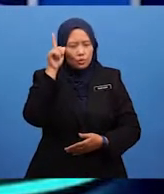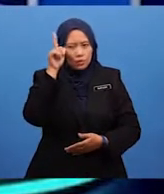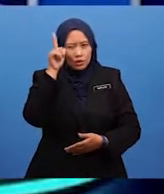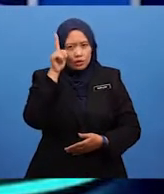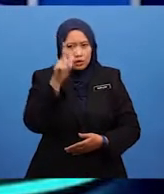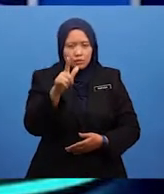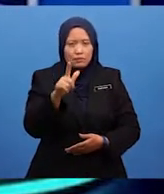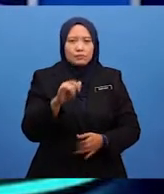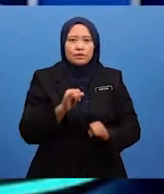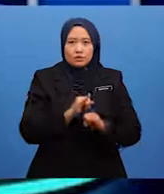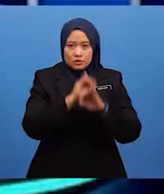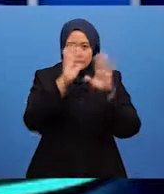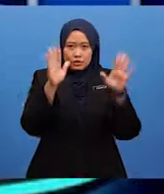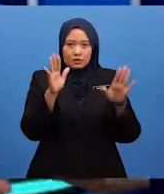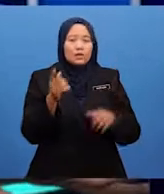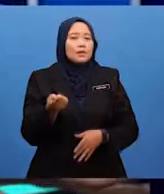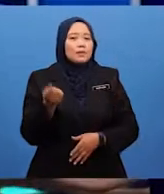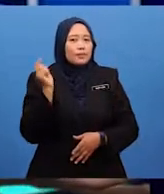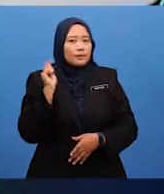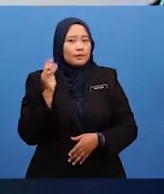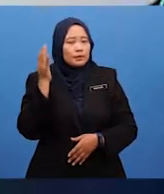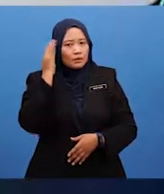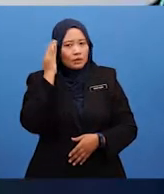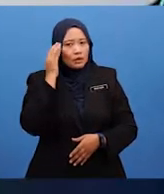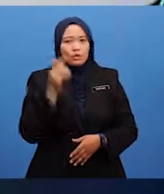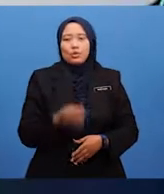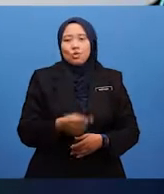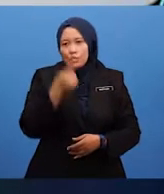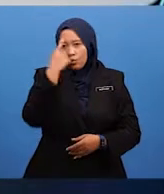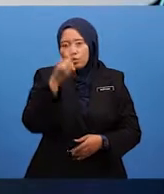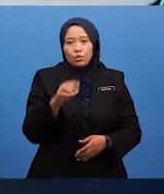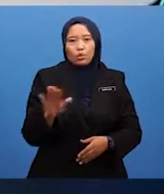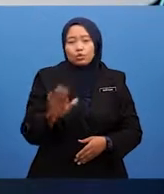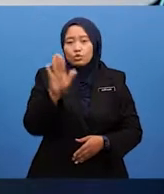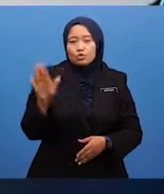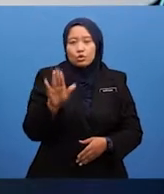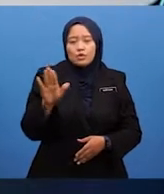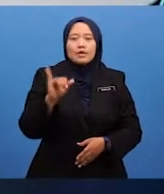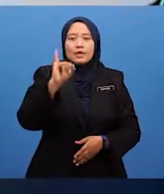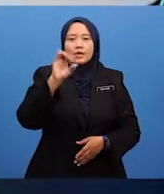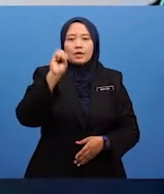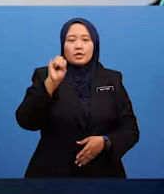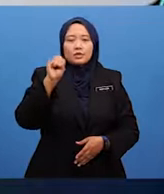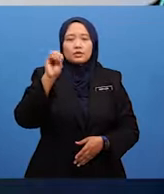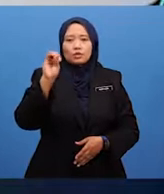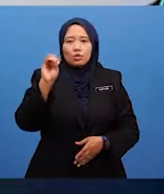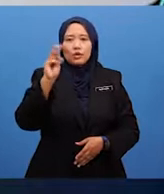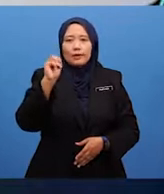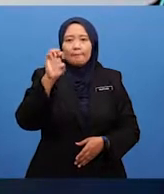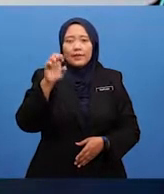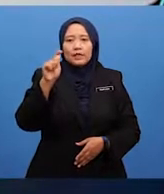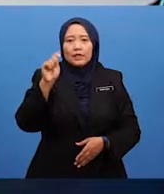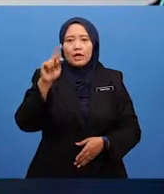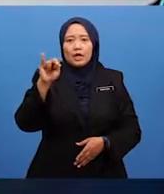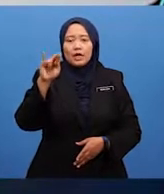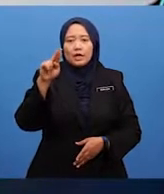aneka bentuk dengan lebih lah itu yang tadi aku tadi lukisan muncul Icu Micu Icu untuk memberi gambaran